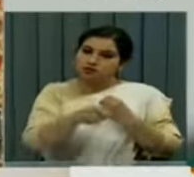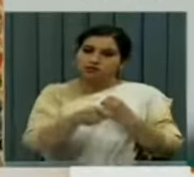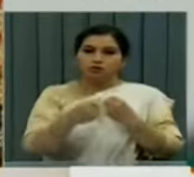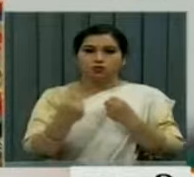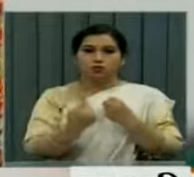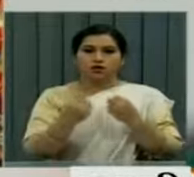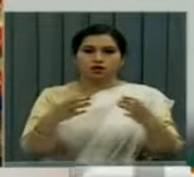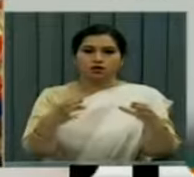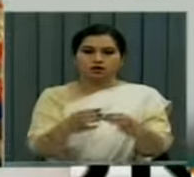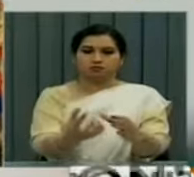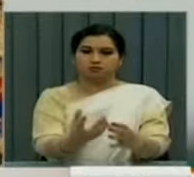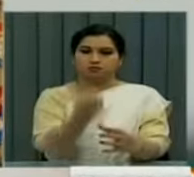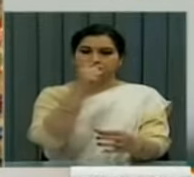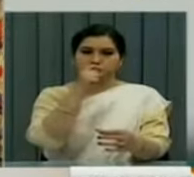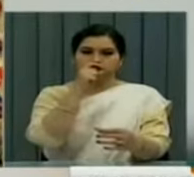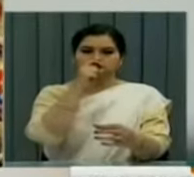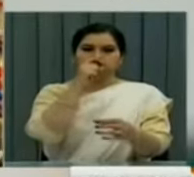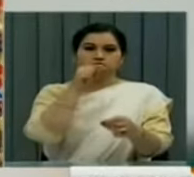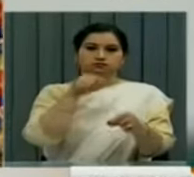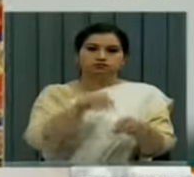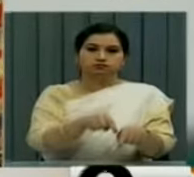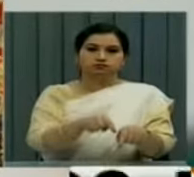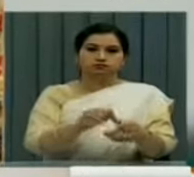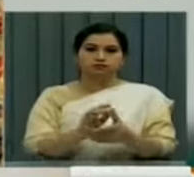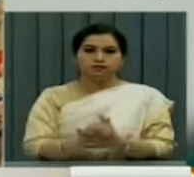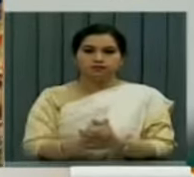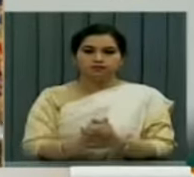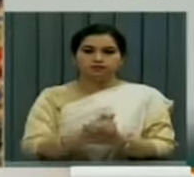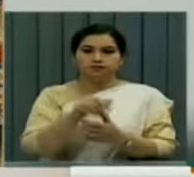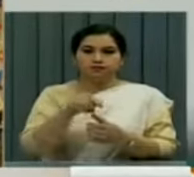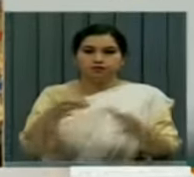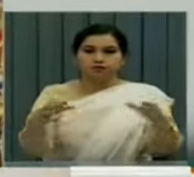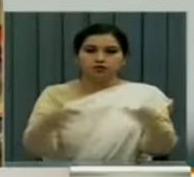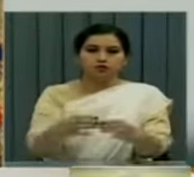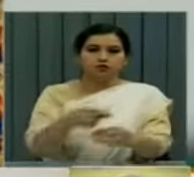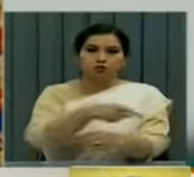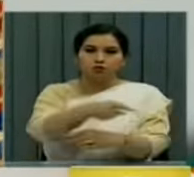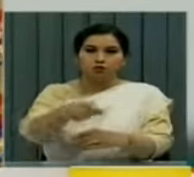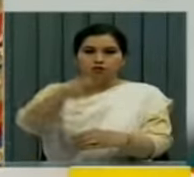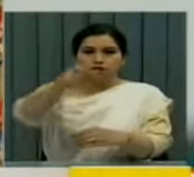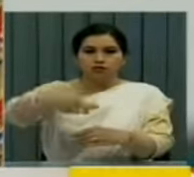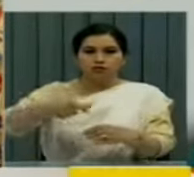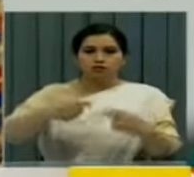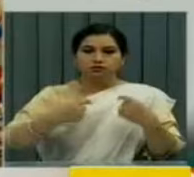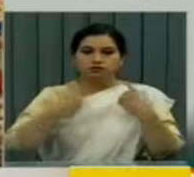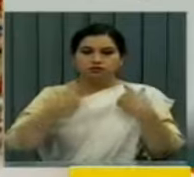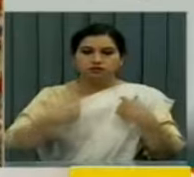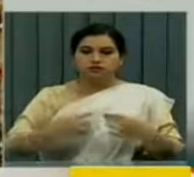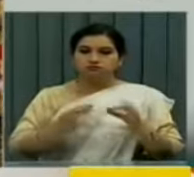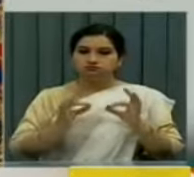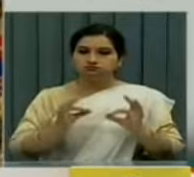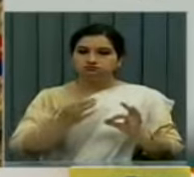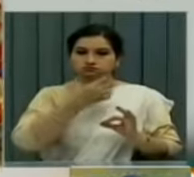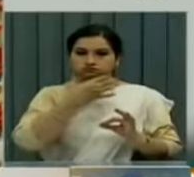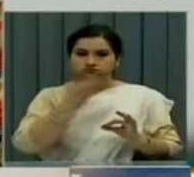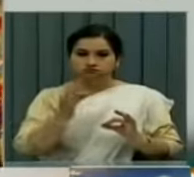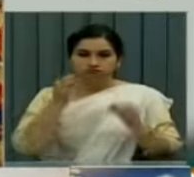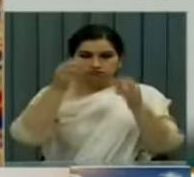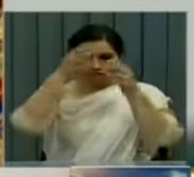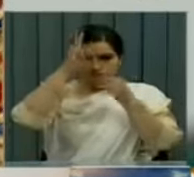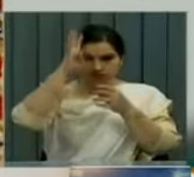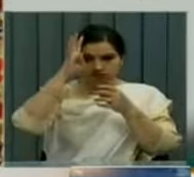ये हर चीज में फिट हो जाते हैं, चाहे आप इनको एंटी काउंटर इंसर्जेंसी ऑपरेशन में भेज